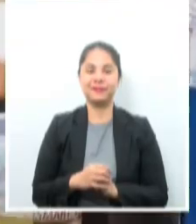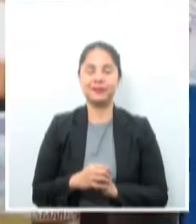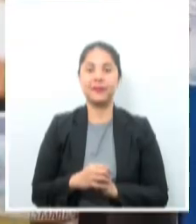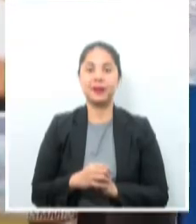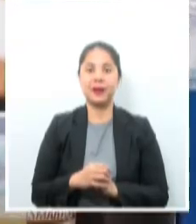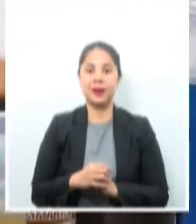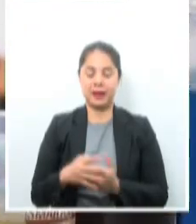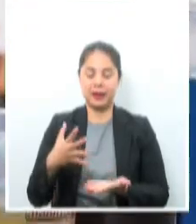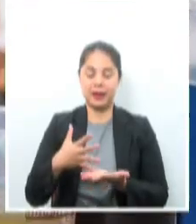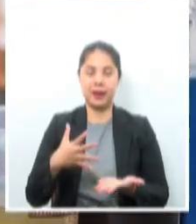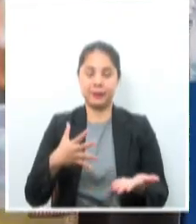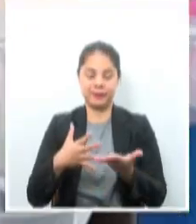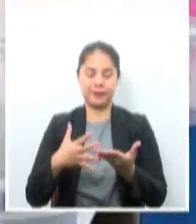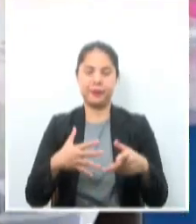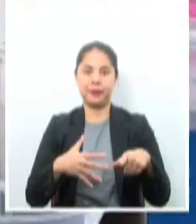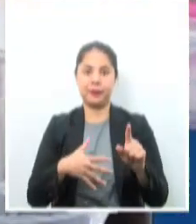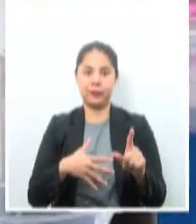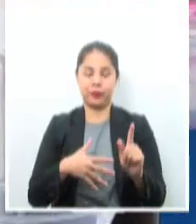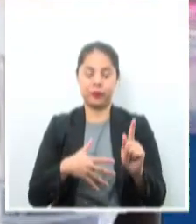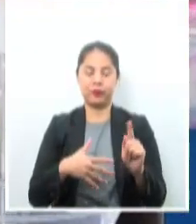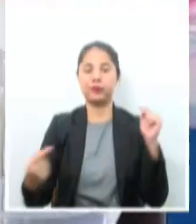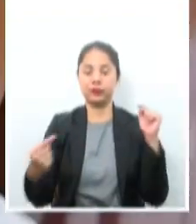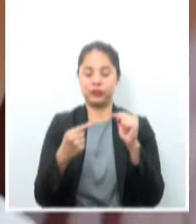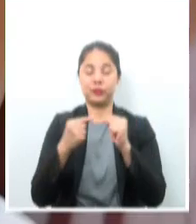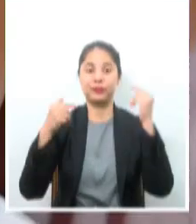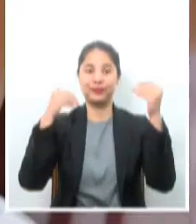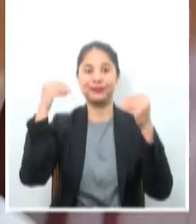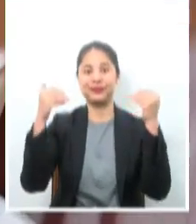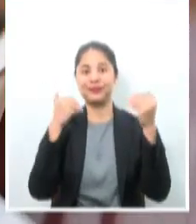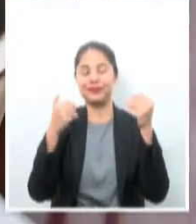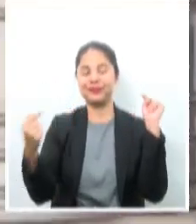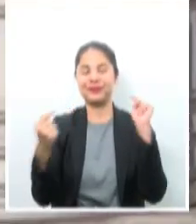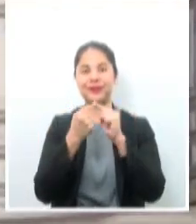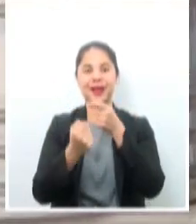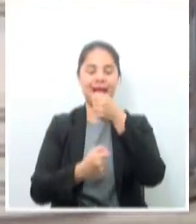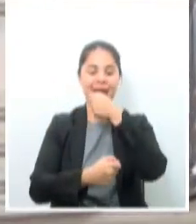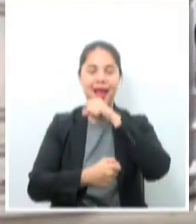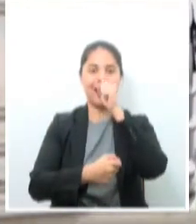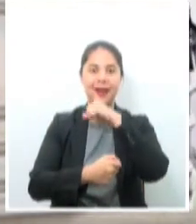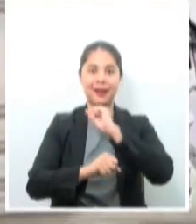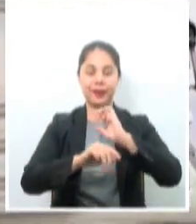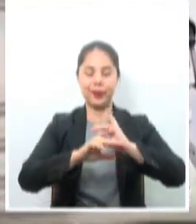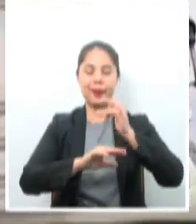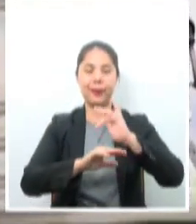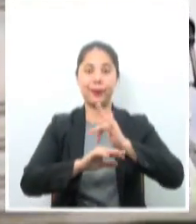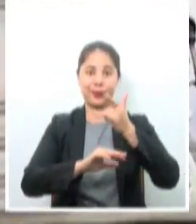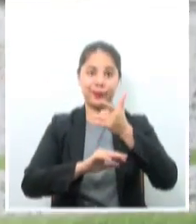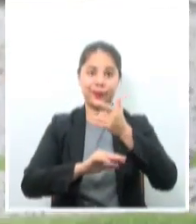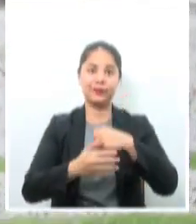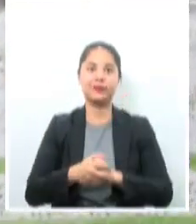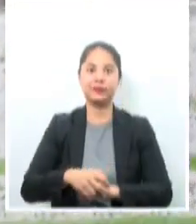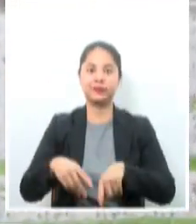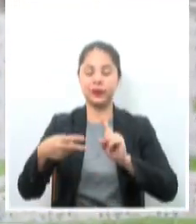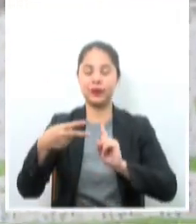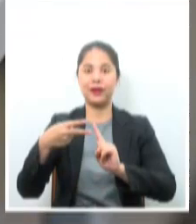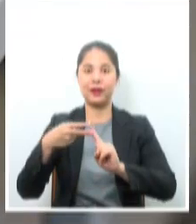ในระดับชั้นปฐมศึกษาเรามีกิจกรรมไอศกรีมสมุนไพรกิจกรรมทอง